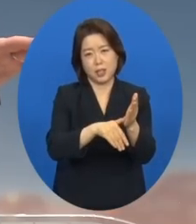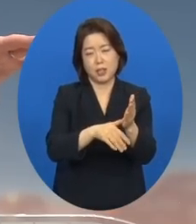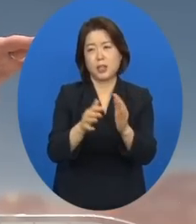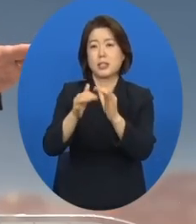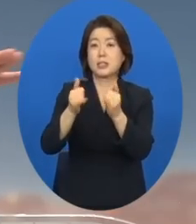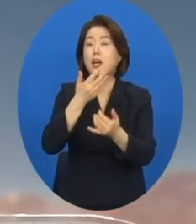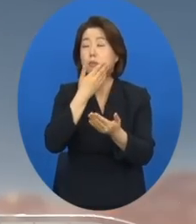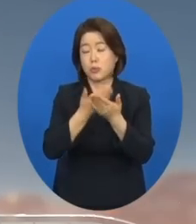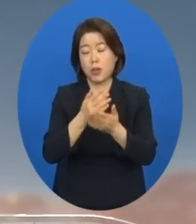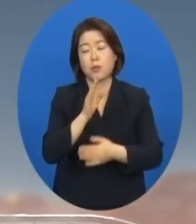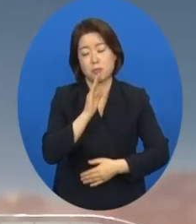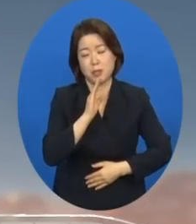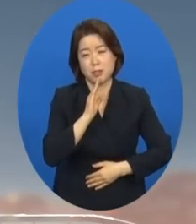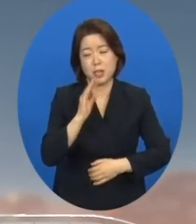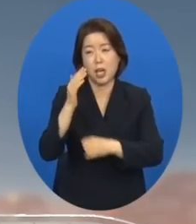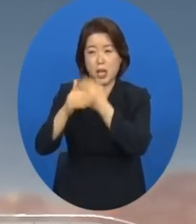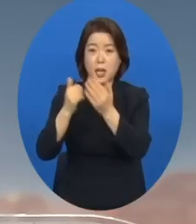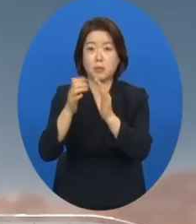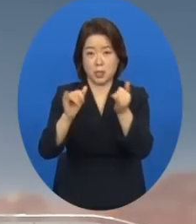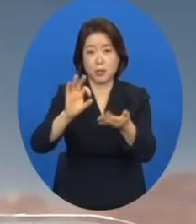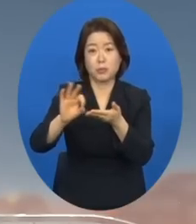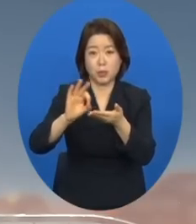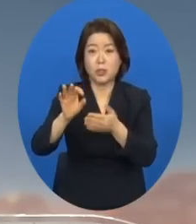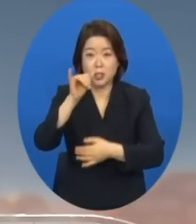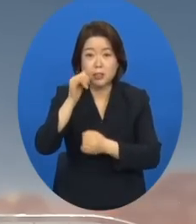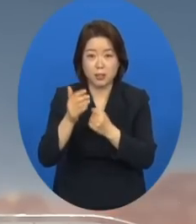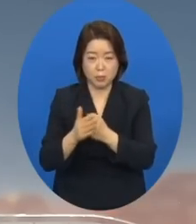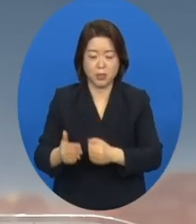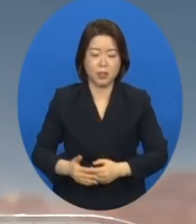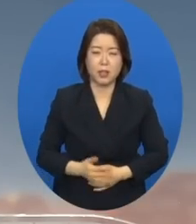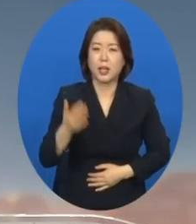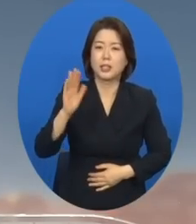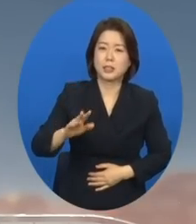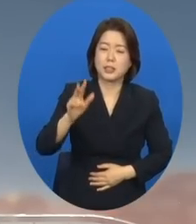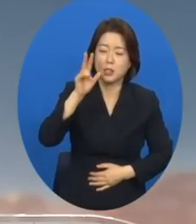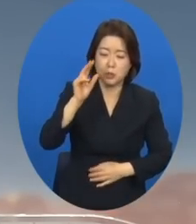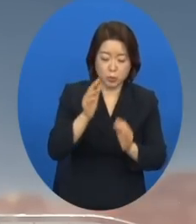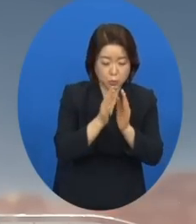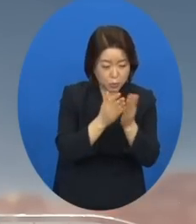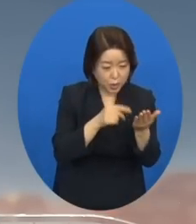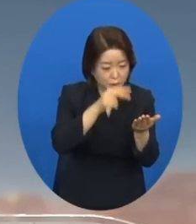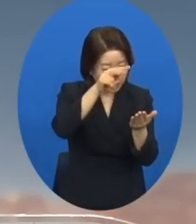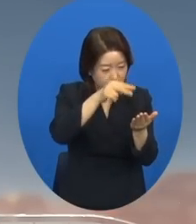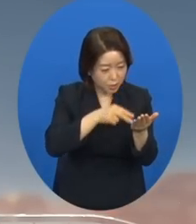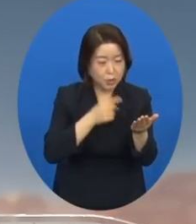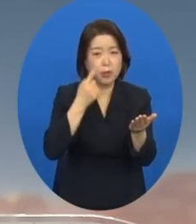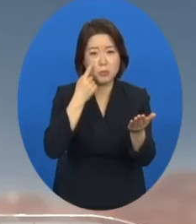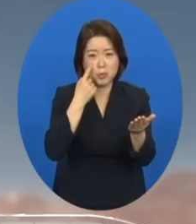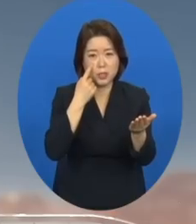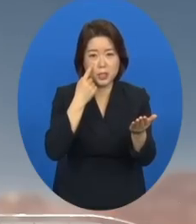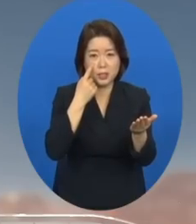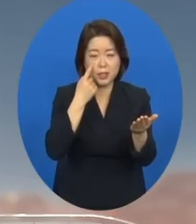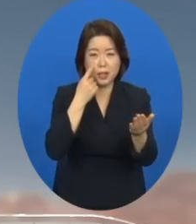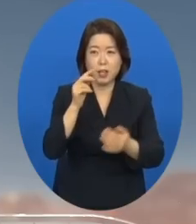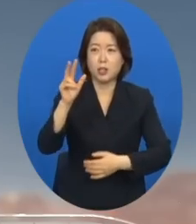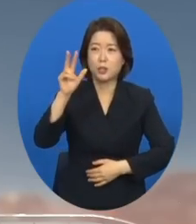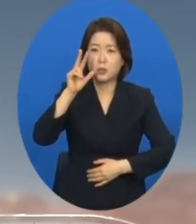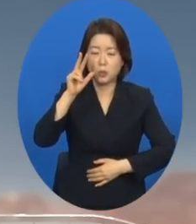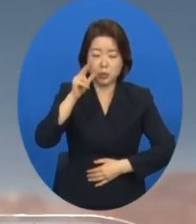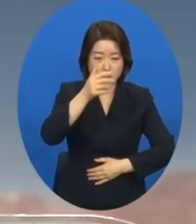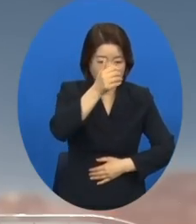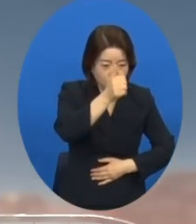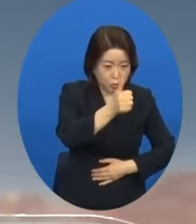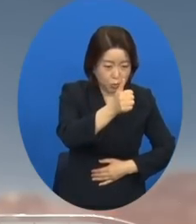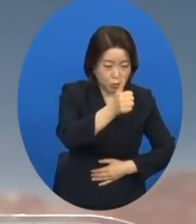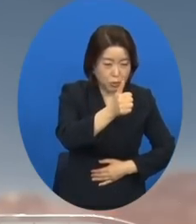중요해요 하나님은 사람을 쓰시거든요 근데 여호수아서를 읽다 보니까 여호수아서의 주인공은